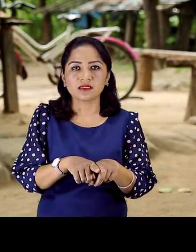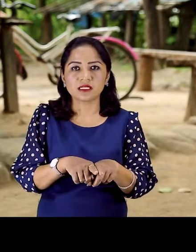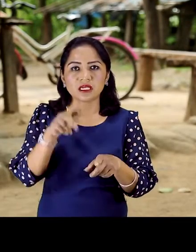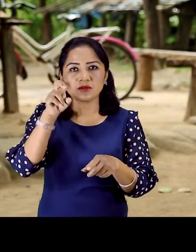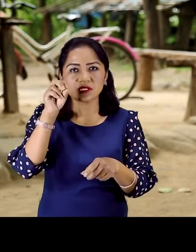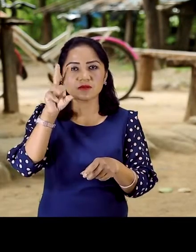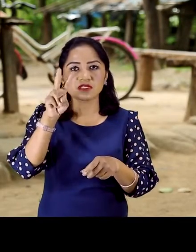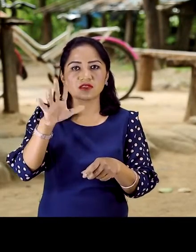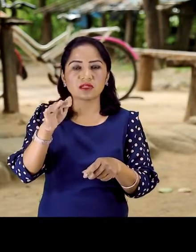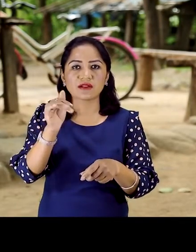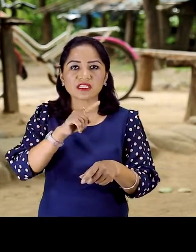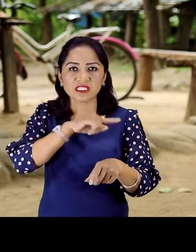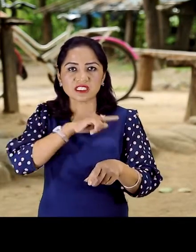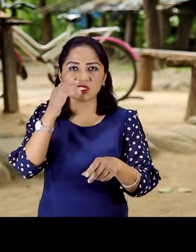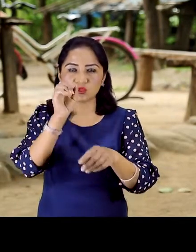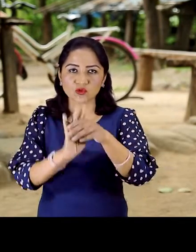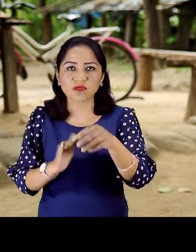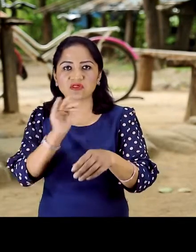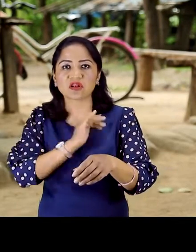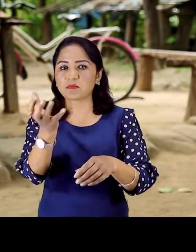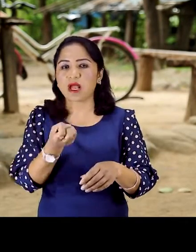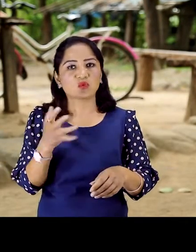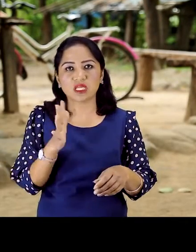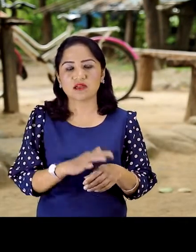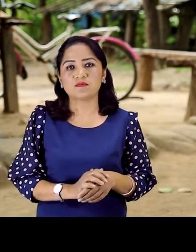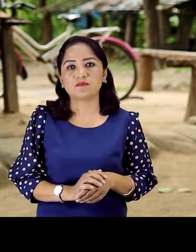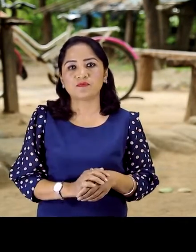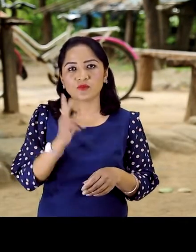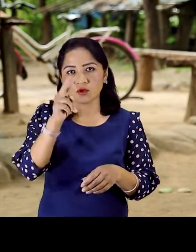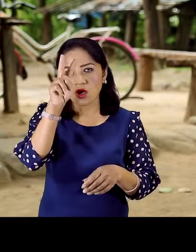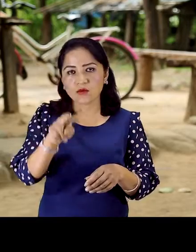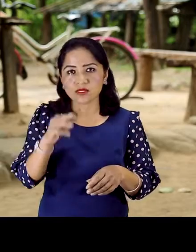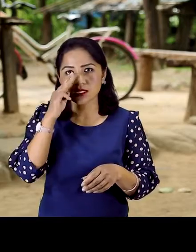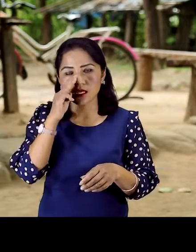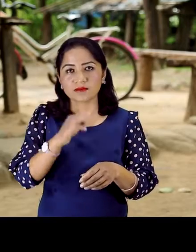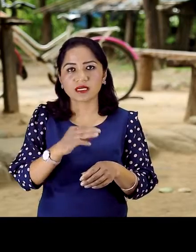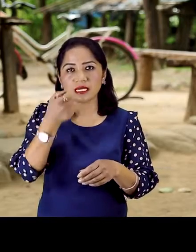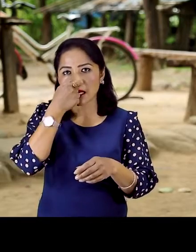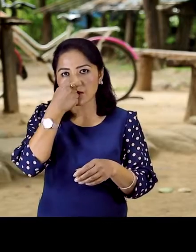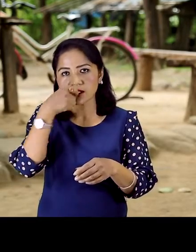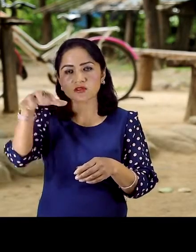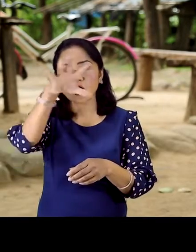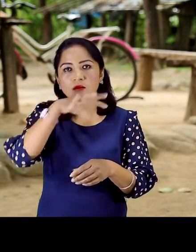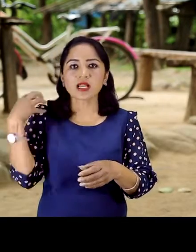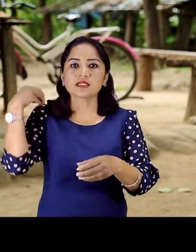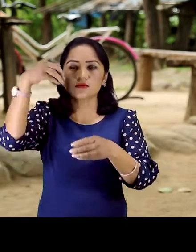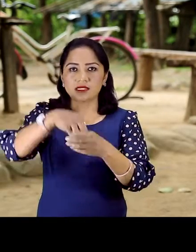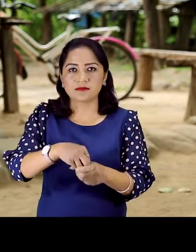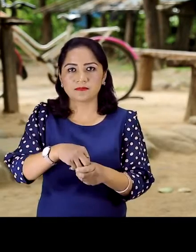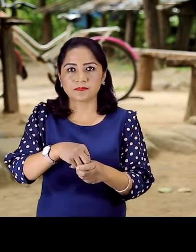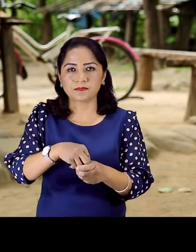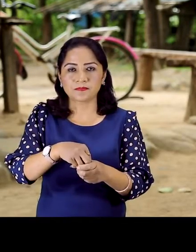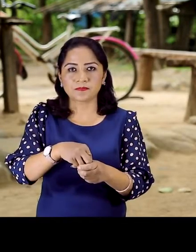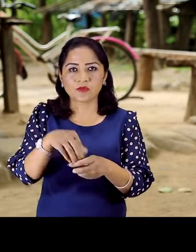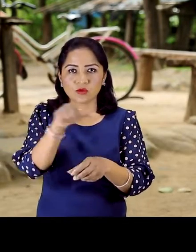बीस पचिस मेला निजी शुरुद बाट शिच्चे अरूले तौलब नपायको अबस्ता तियो अबस्ता में गाउमा सवयला शिमाटे रहा